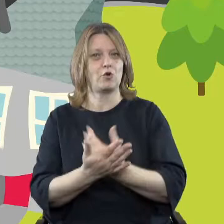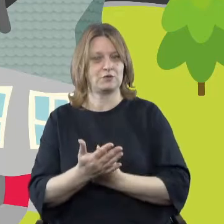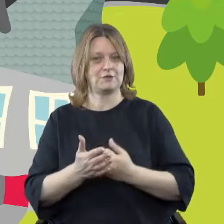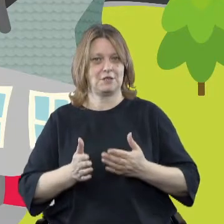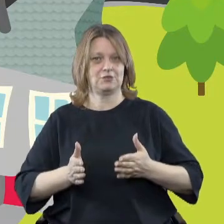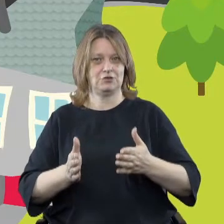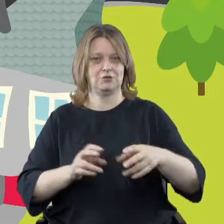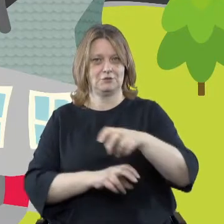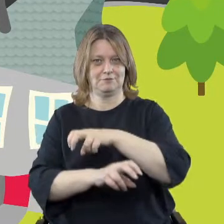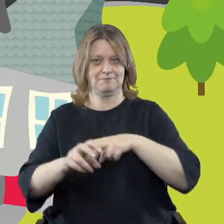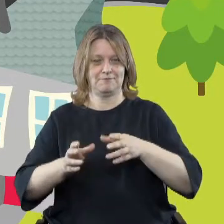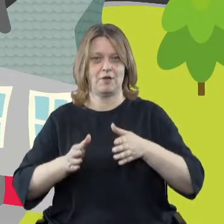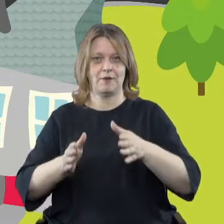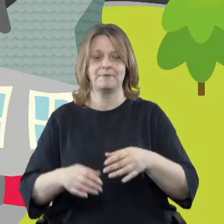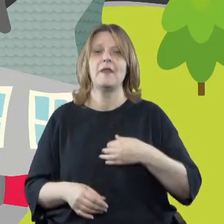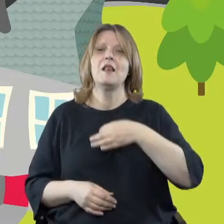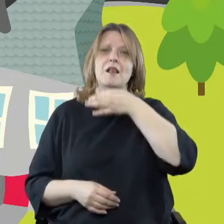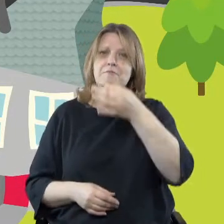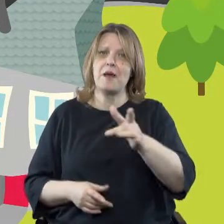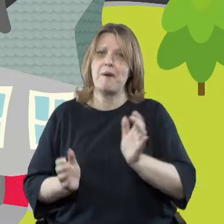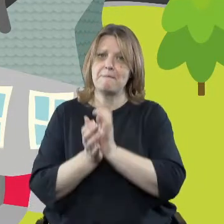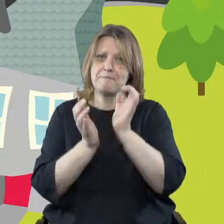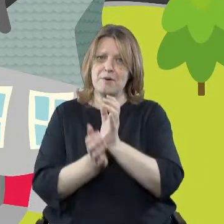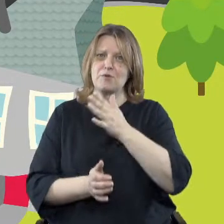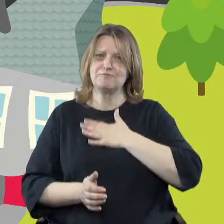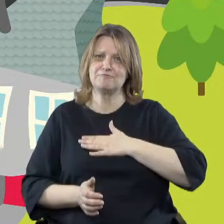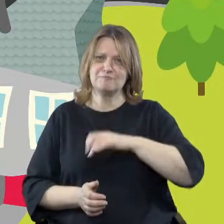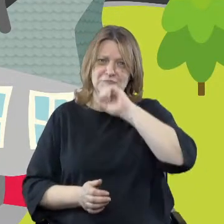ruchu drogowego. Czy lubicie grać w piłkę? Kto lubi grać w piłkę?